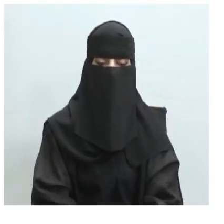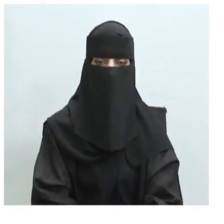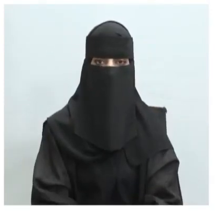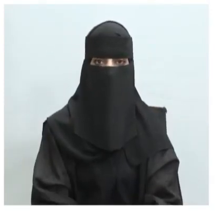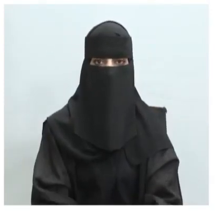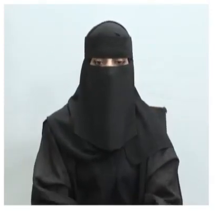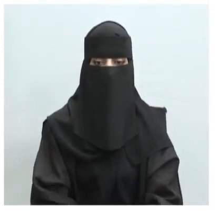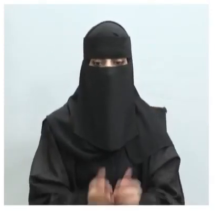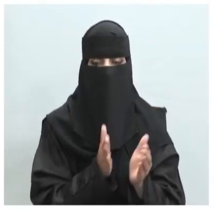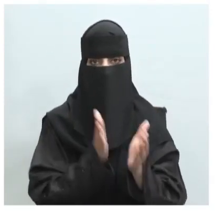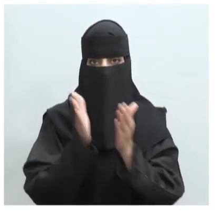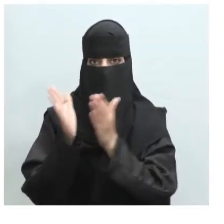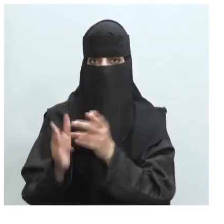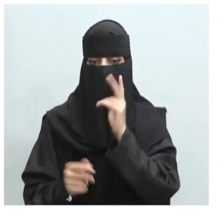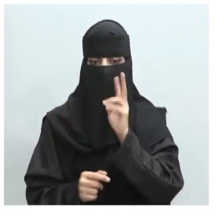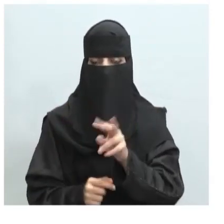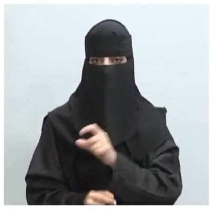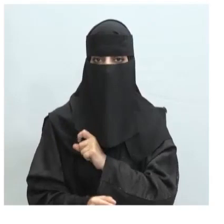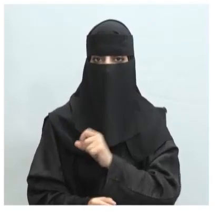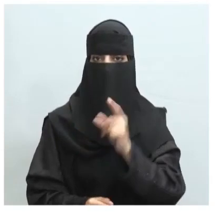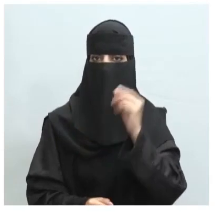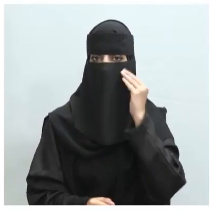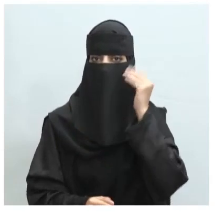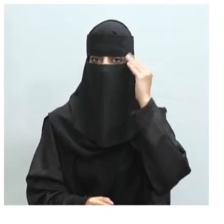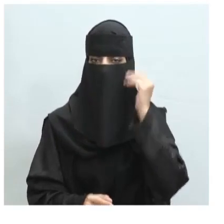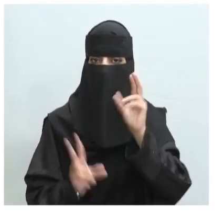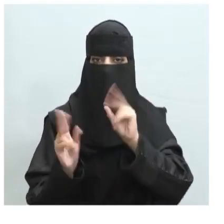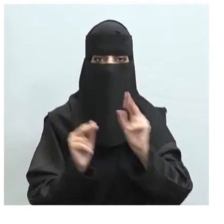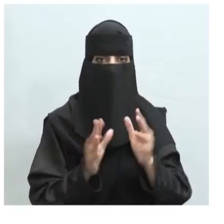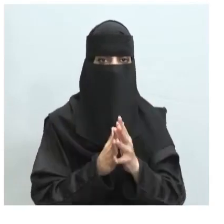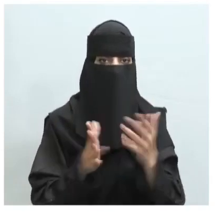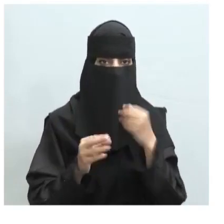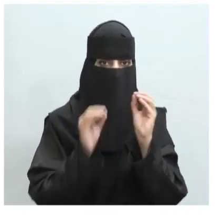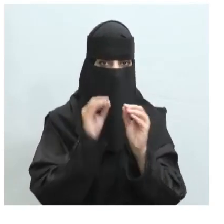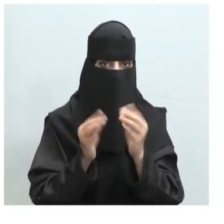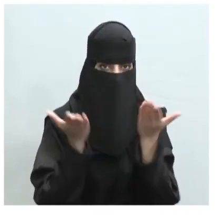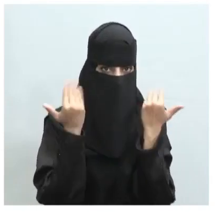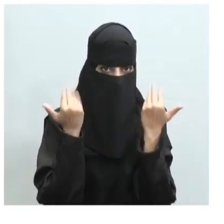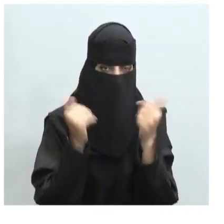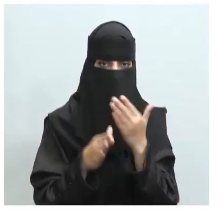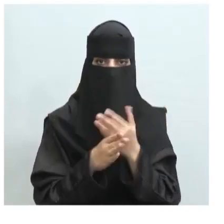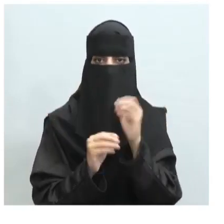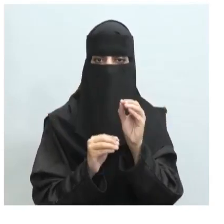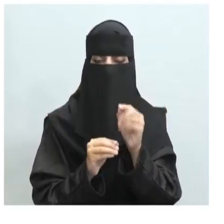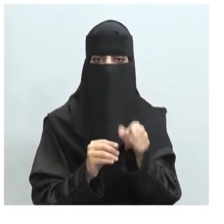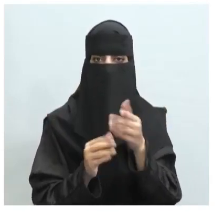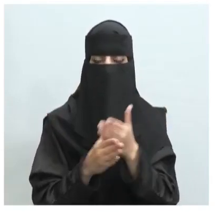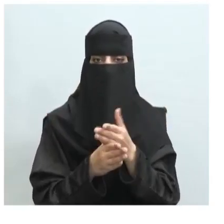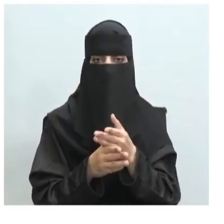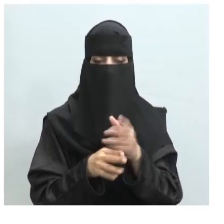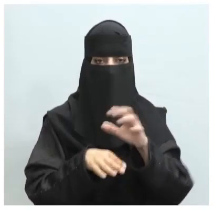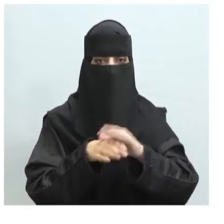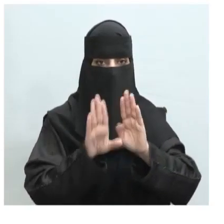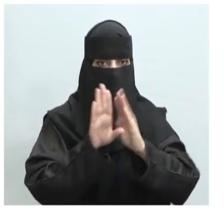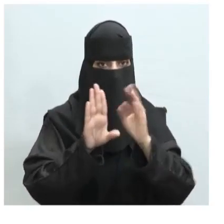في هذه العمليه عزيزي الطالب وعزيزي الطالبه امثله التي ذكرناها سابقا سواء كان عن طريق لمسه